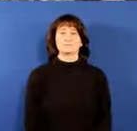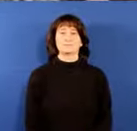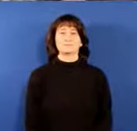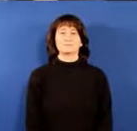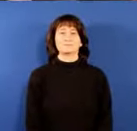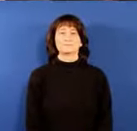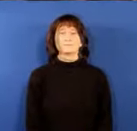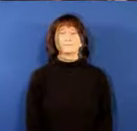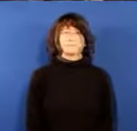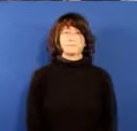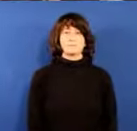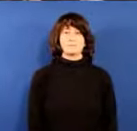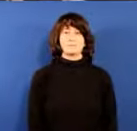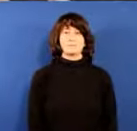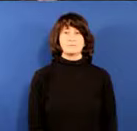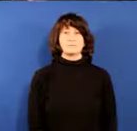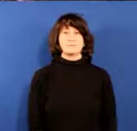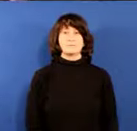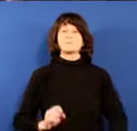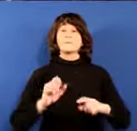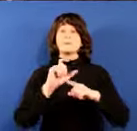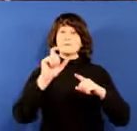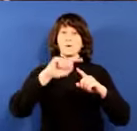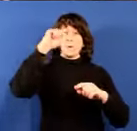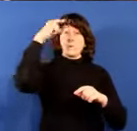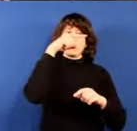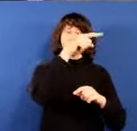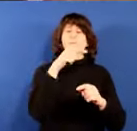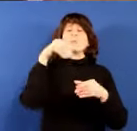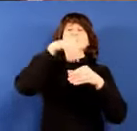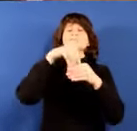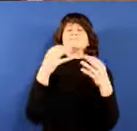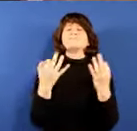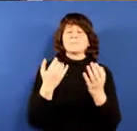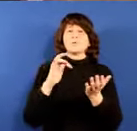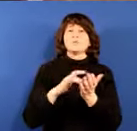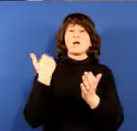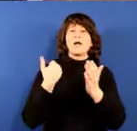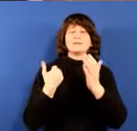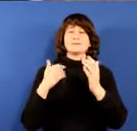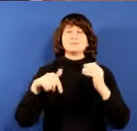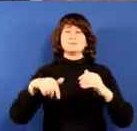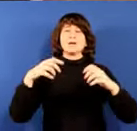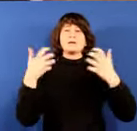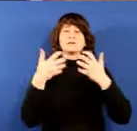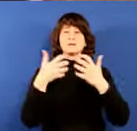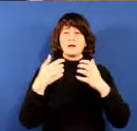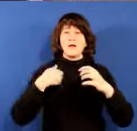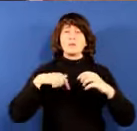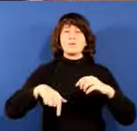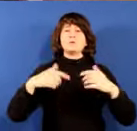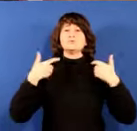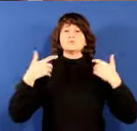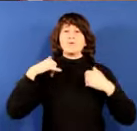1927-2012 75 urte gogoan egitasmoaren barruan sartzen da ekimen hau. Zerutik Sua Dator Bizkaiaren historiari